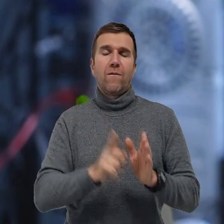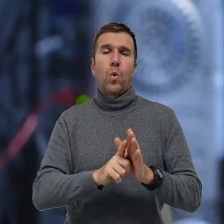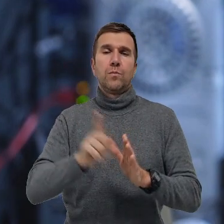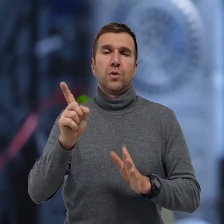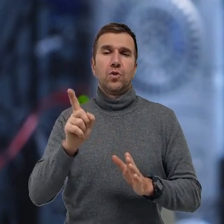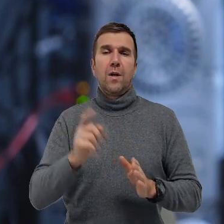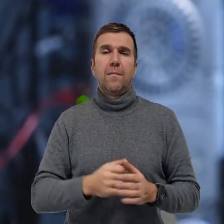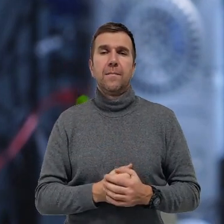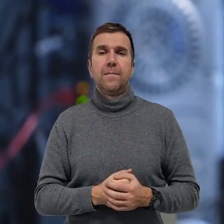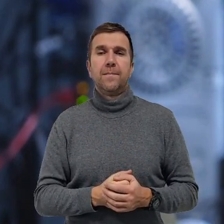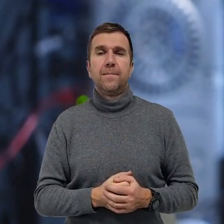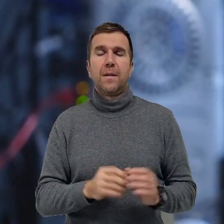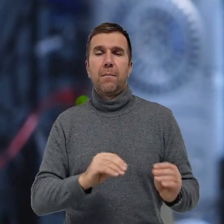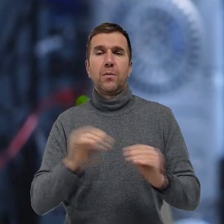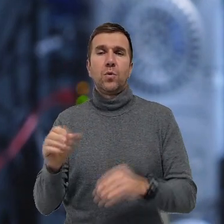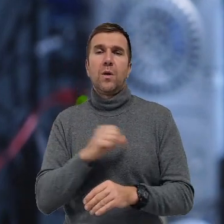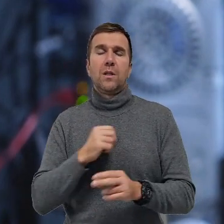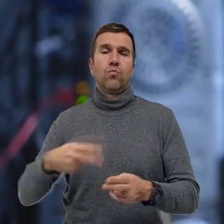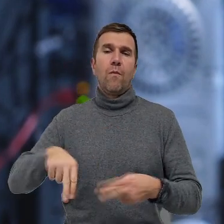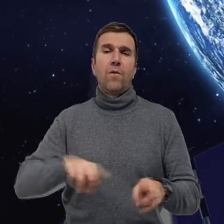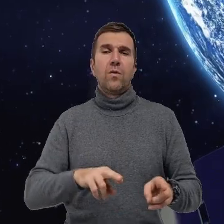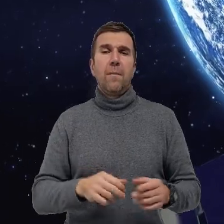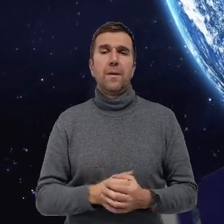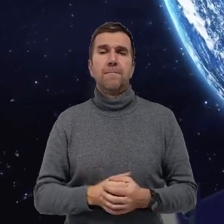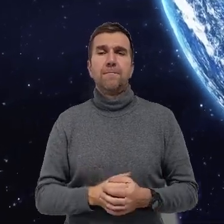kosmicznym, więc teraz już przeniosłem się do sektora kosmicznego z powrotem.